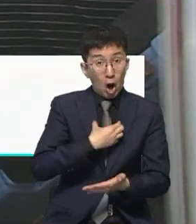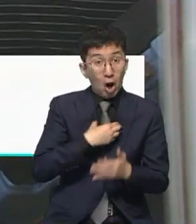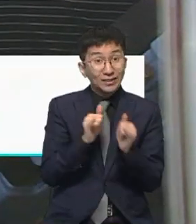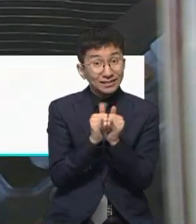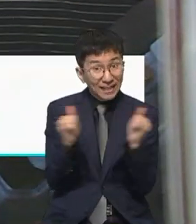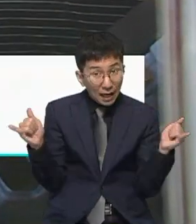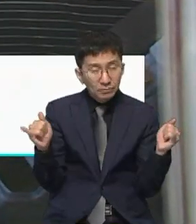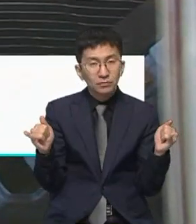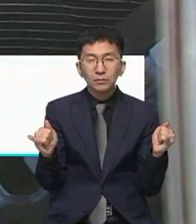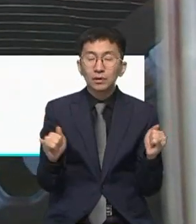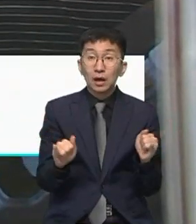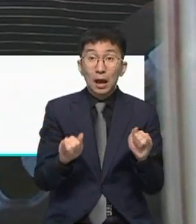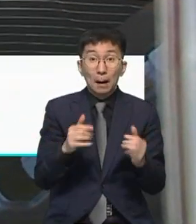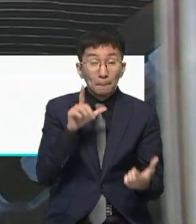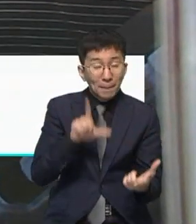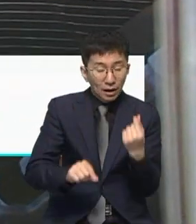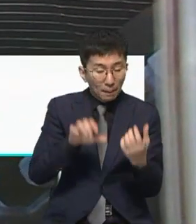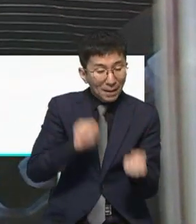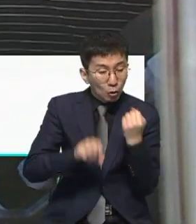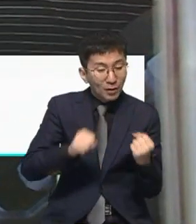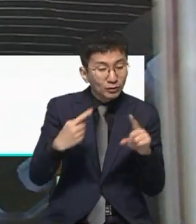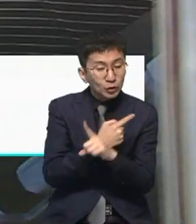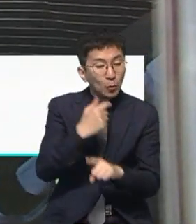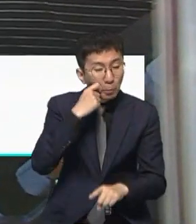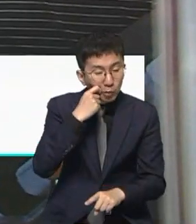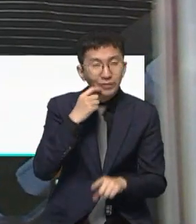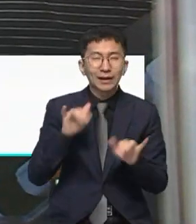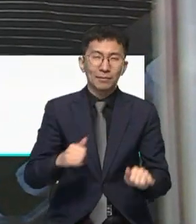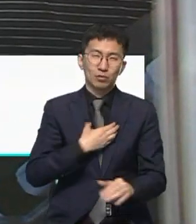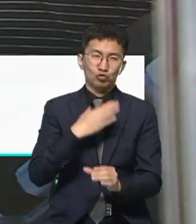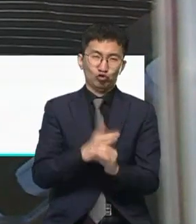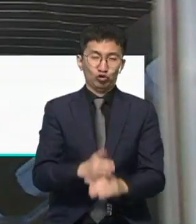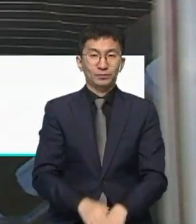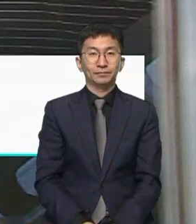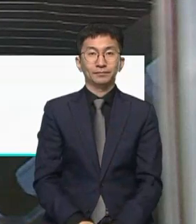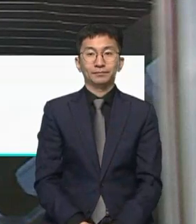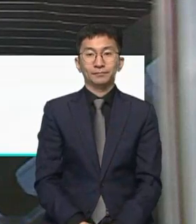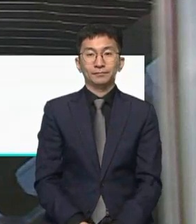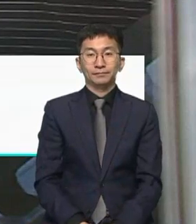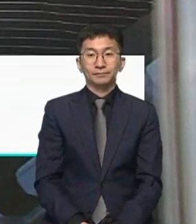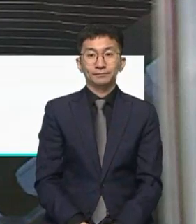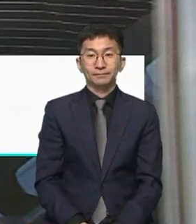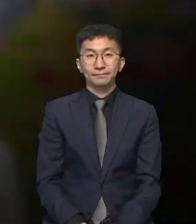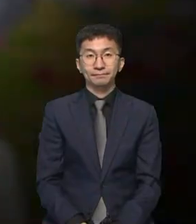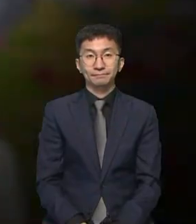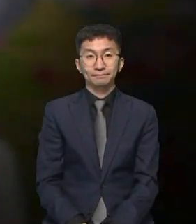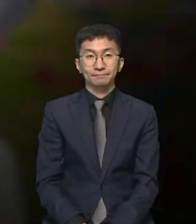제때 치료받지 못할 수 있다는 우려가 나옵니다. 김덕현 기자입니다.